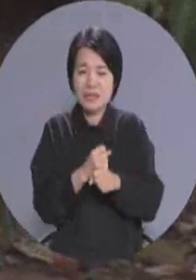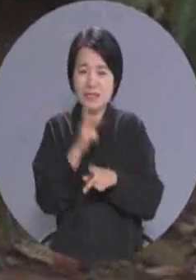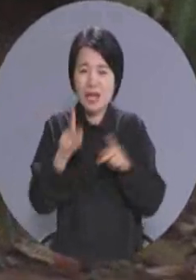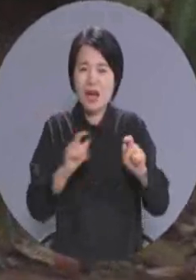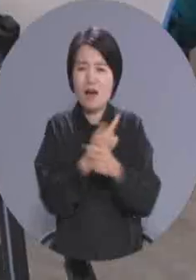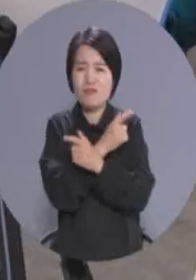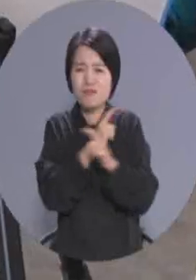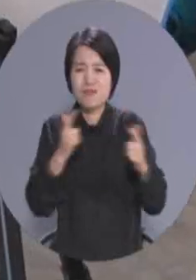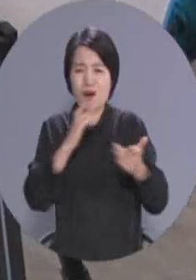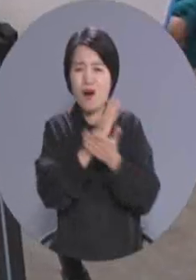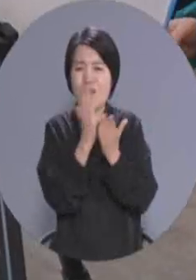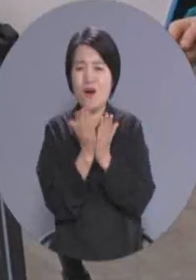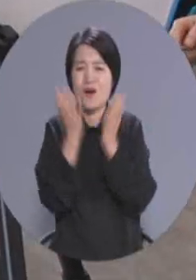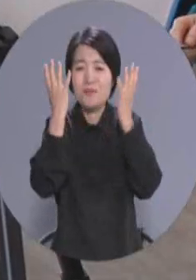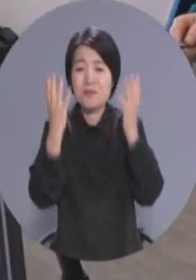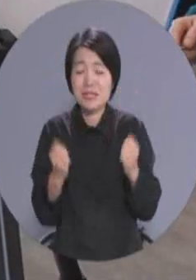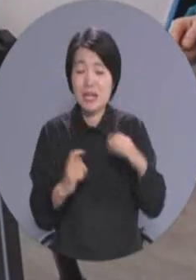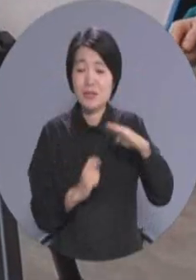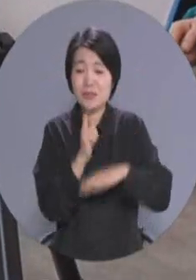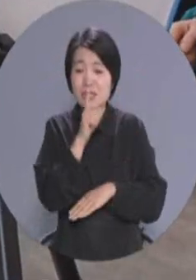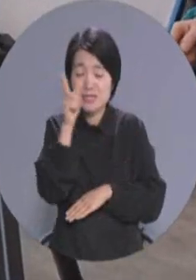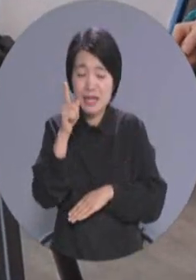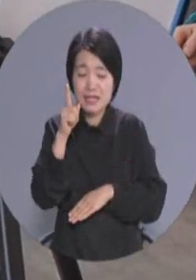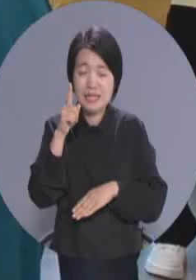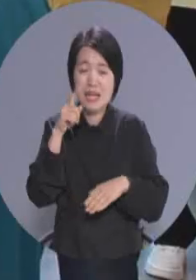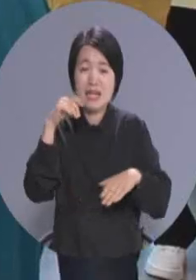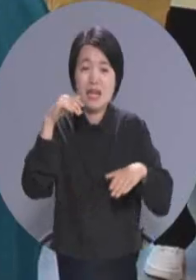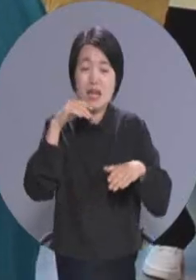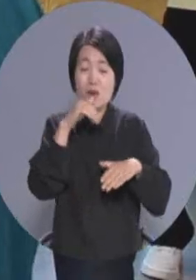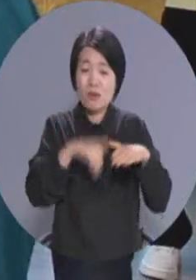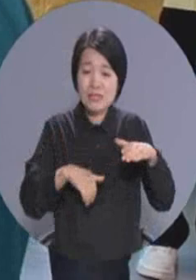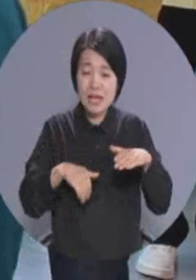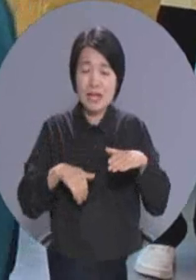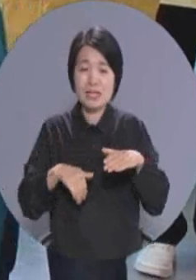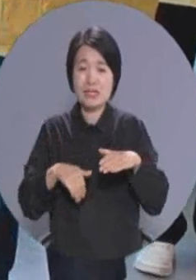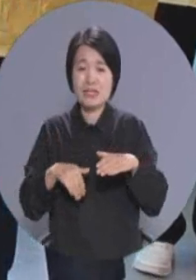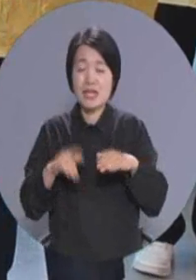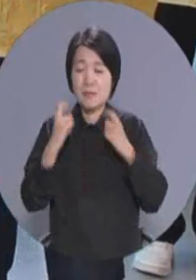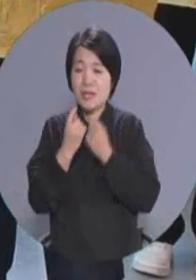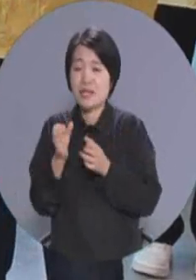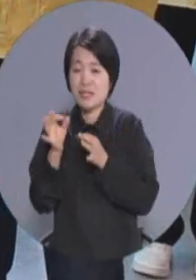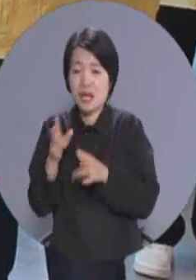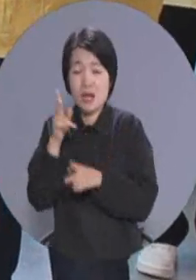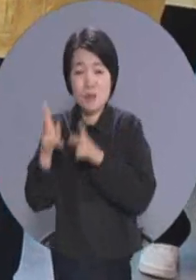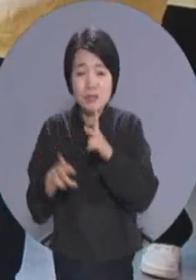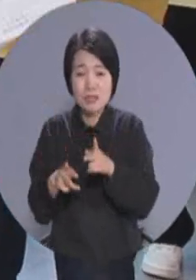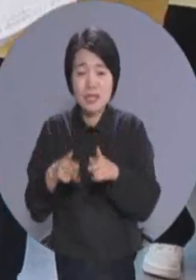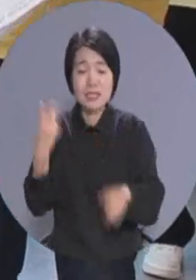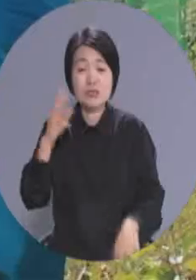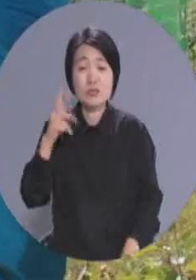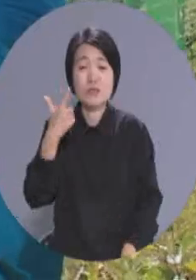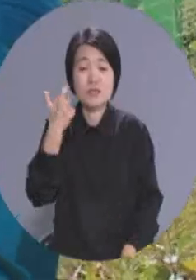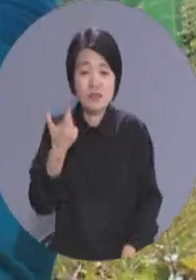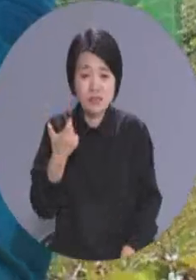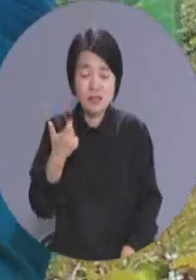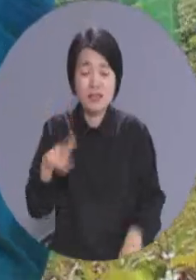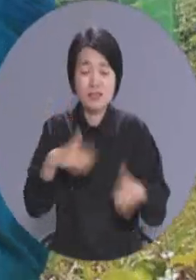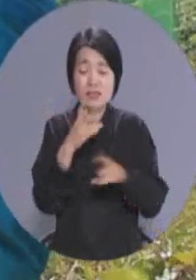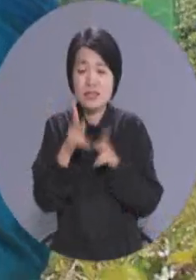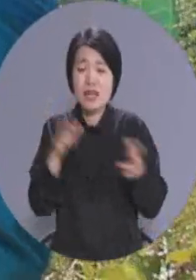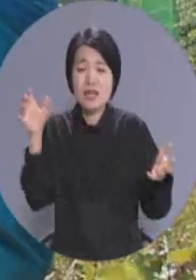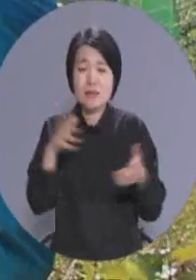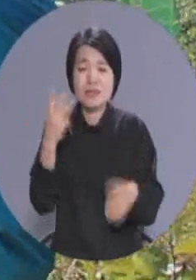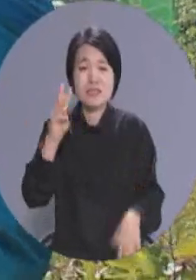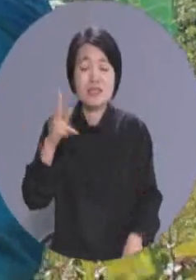다양합니다 지난해 고군이 발주한 시설 공사와 민간자본 보조 사업은 총 260건 전체 사업비는